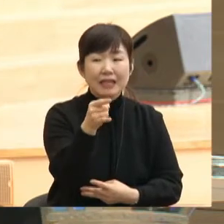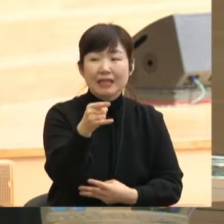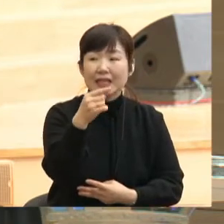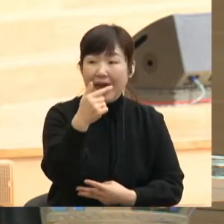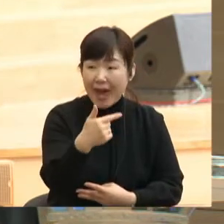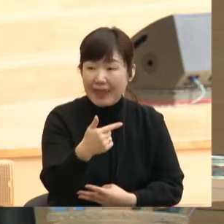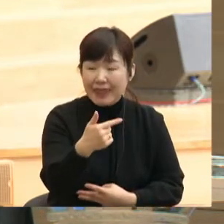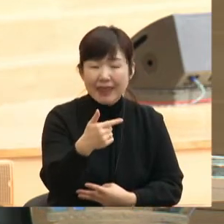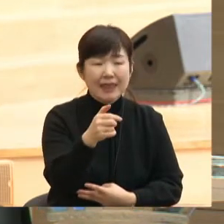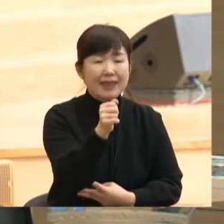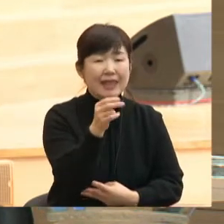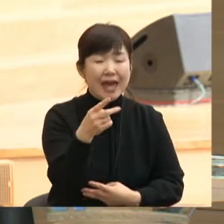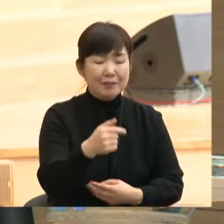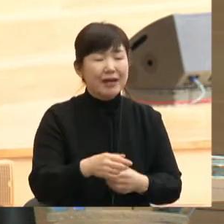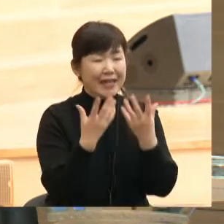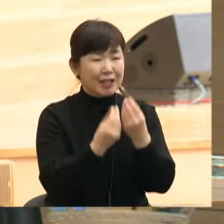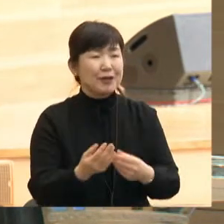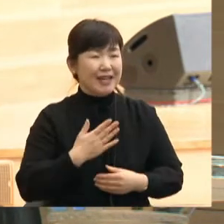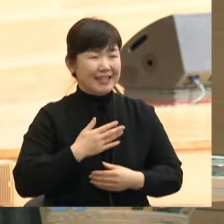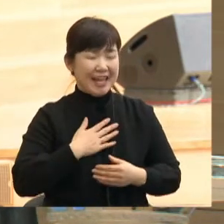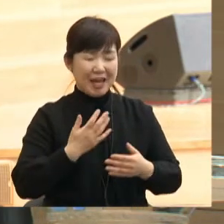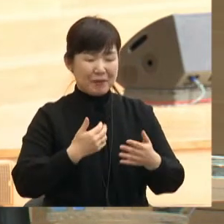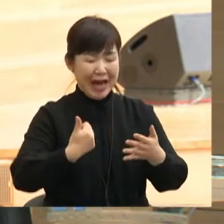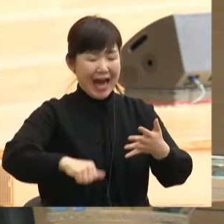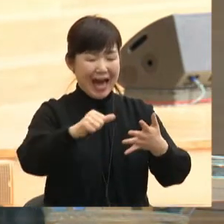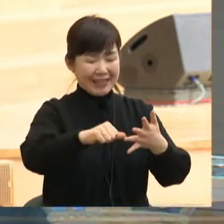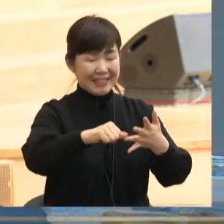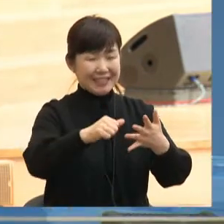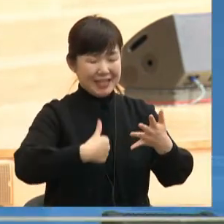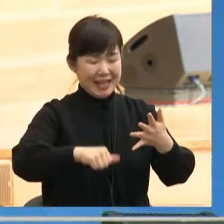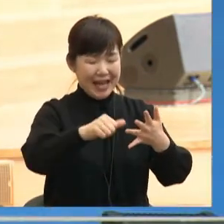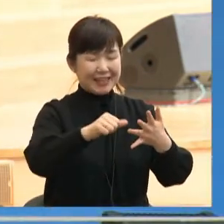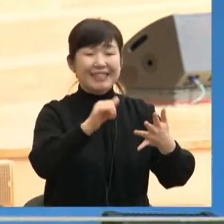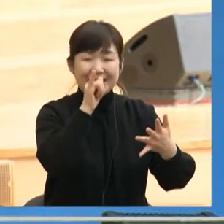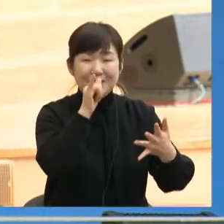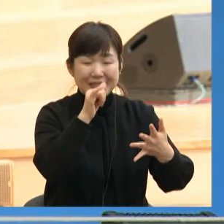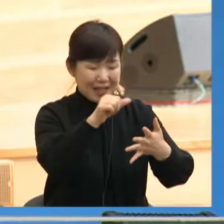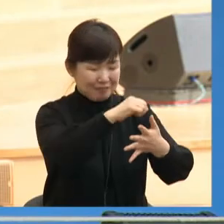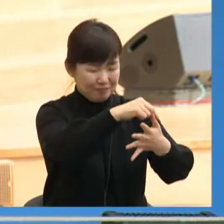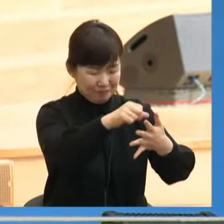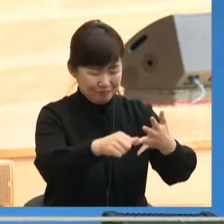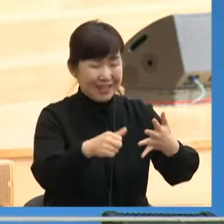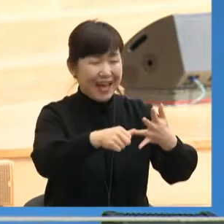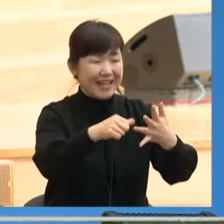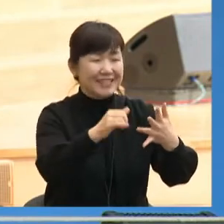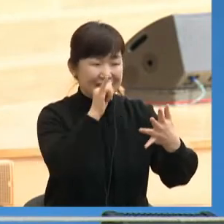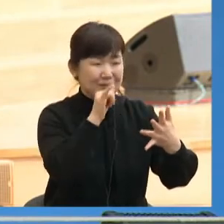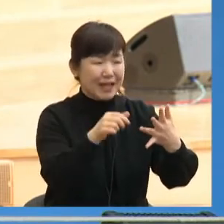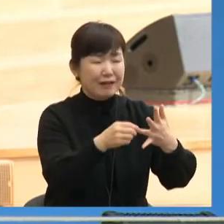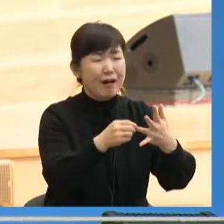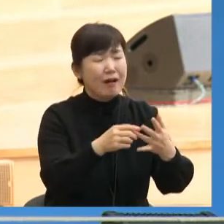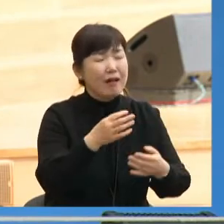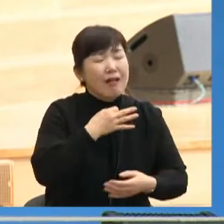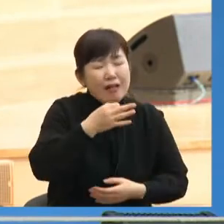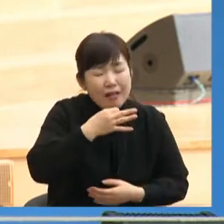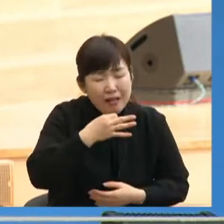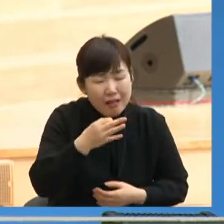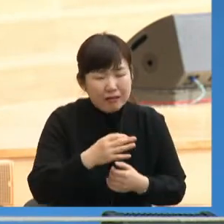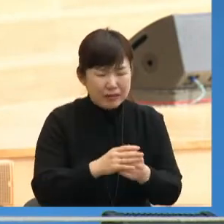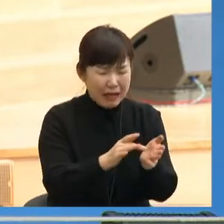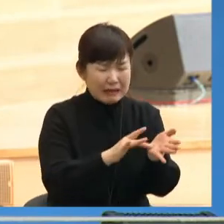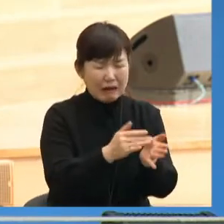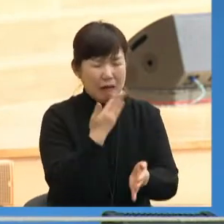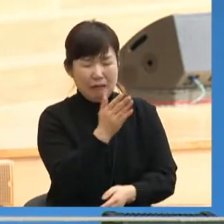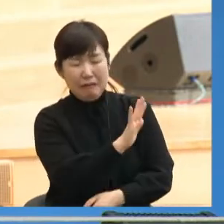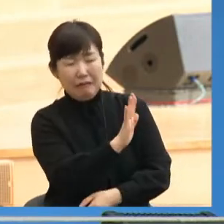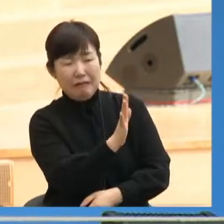집에 넷째가 있다고 가정합시다. 아, 넷째가 있죠. 네, 넷째가 있습니다. 이 넷째가 감기에 걸렸다고 가정을 할게요. 그런데 약을 안 먹으려고 해요. 그래서 이